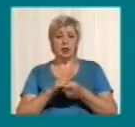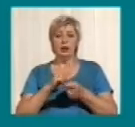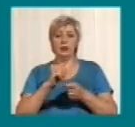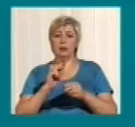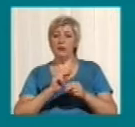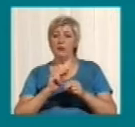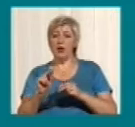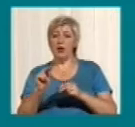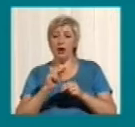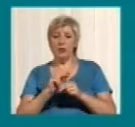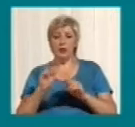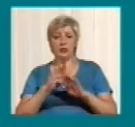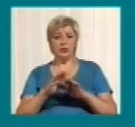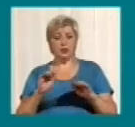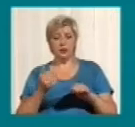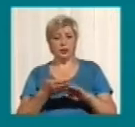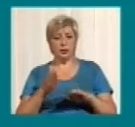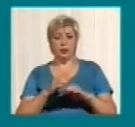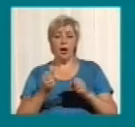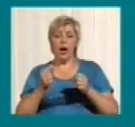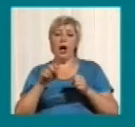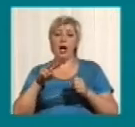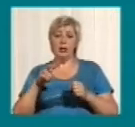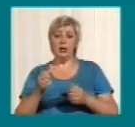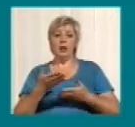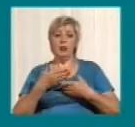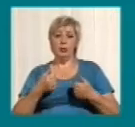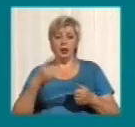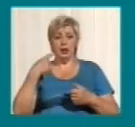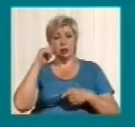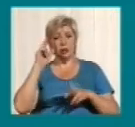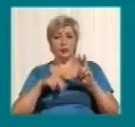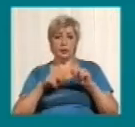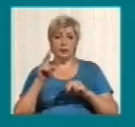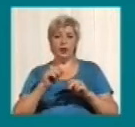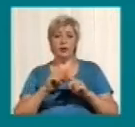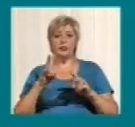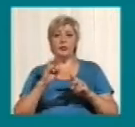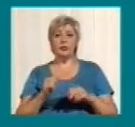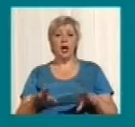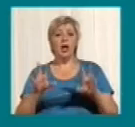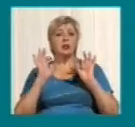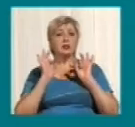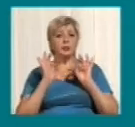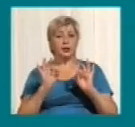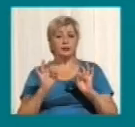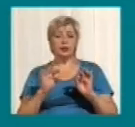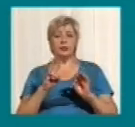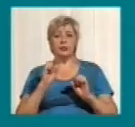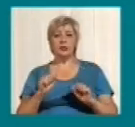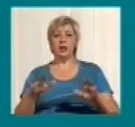труднощі є у нас, але ми сподіваємось на справедливість якусь, на